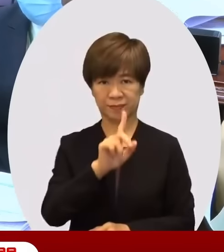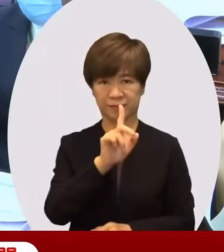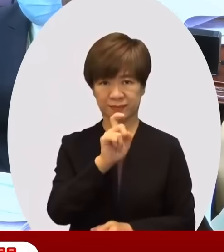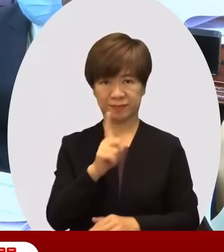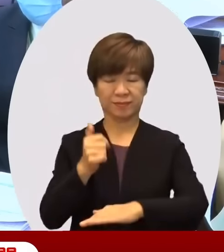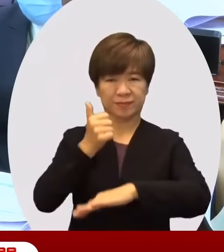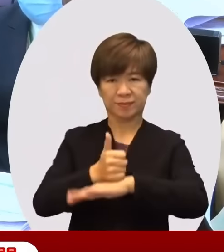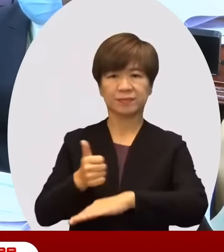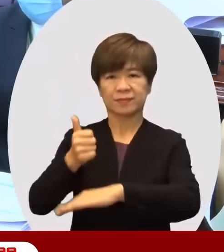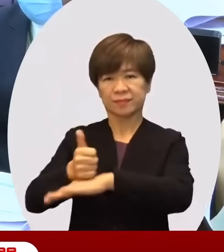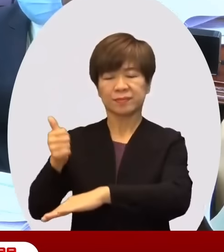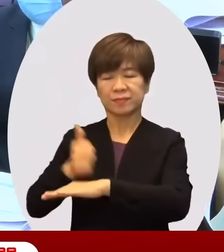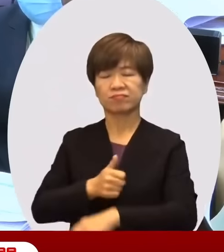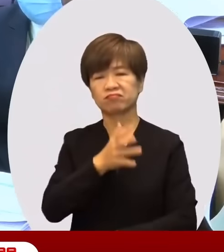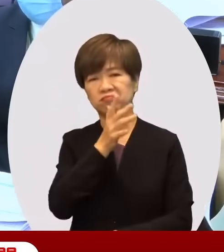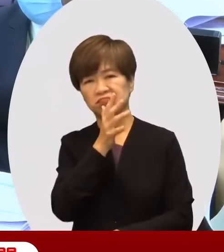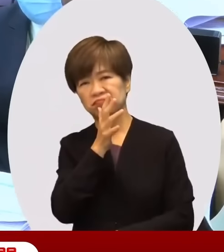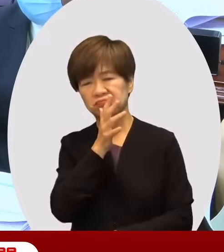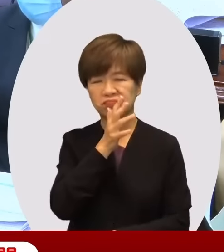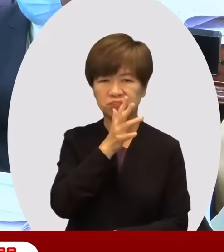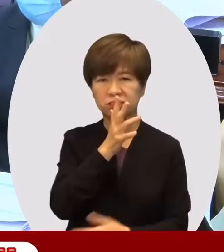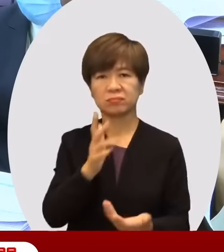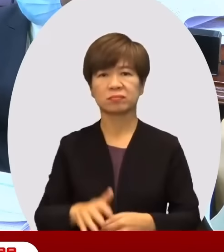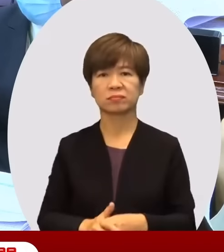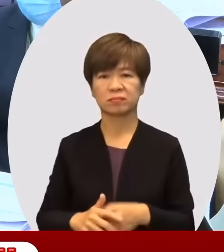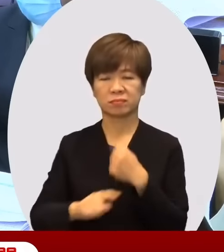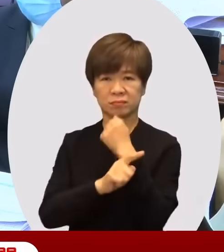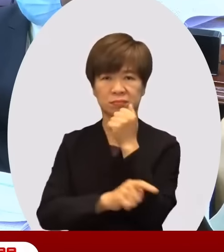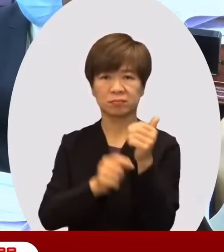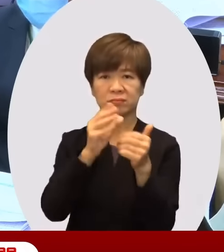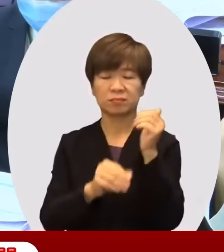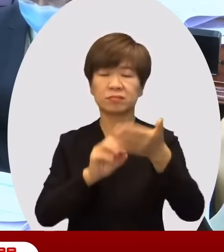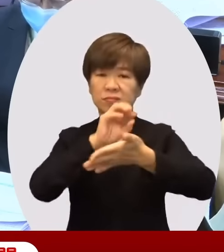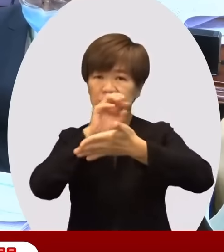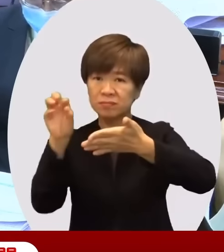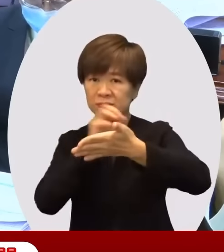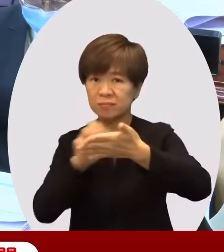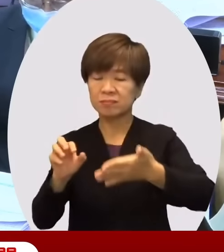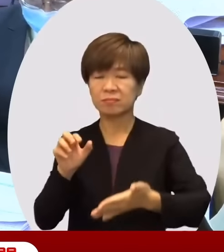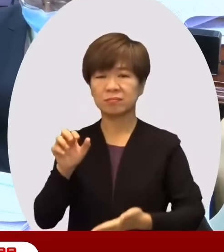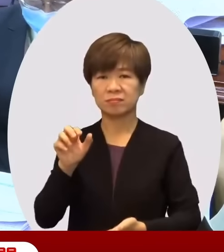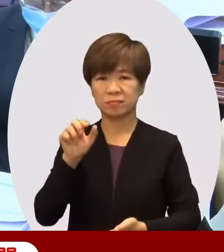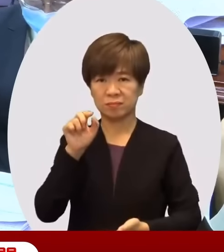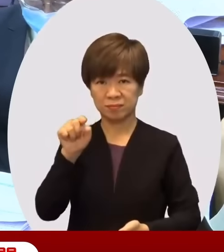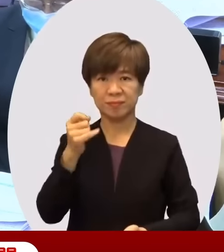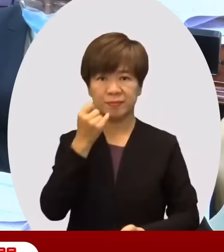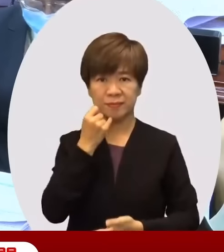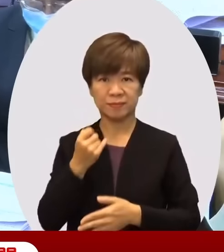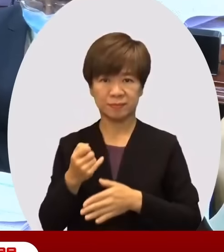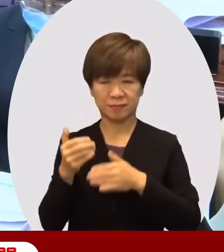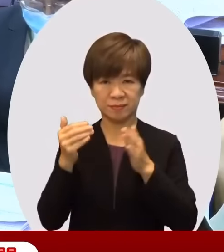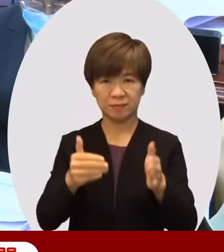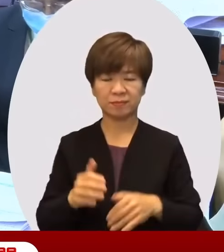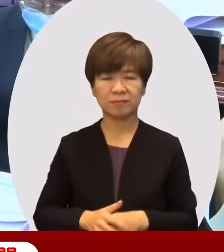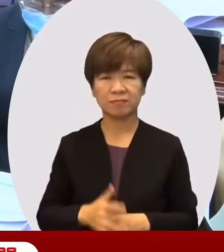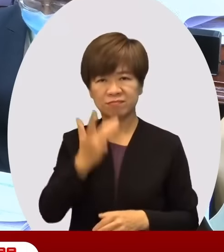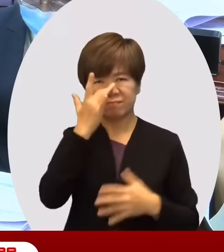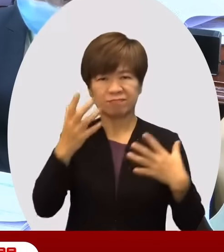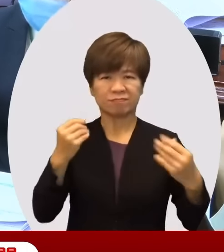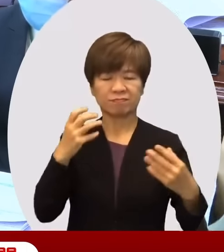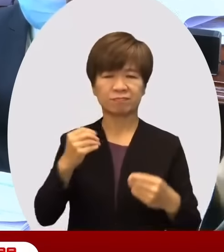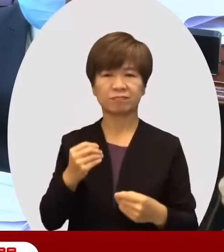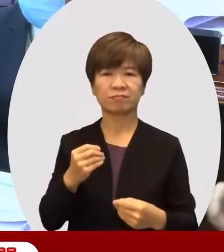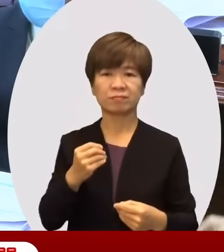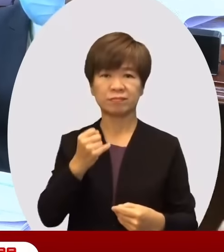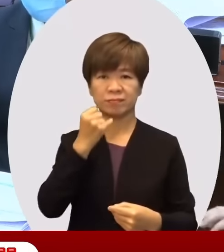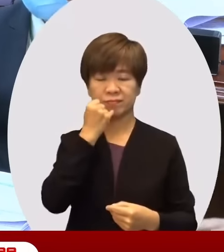表他的看法，因为我们的法条文字是说，他可以去针对不明了的地方提出问题